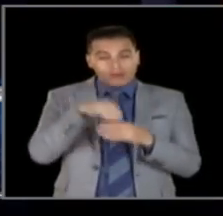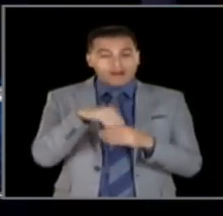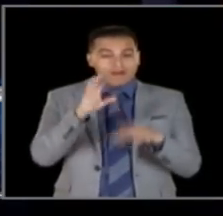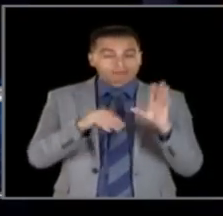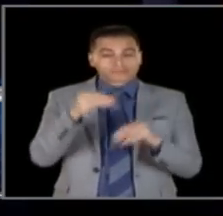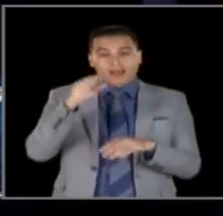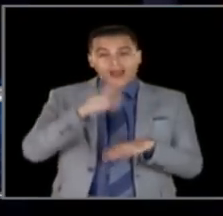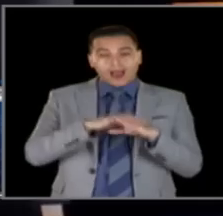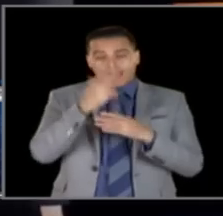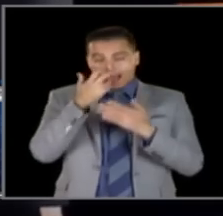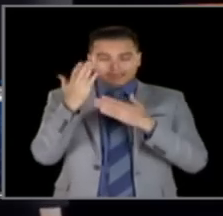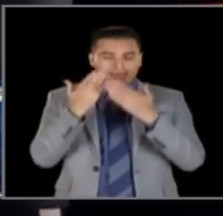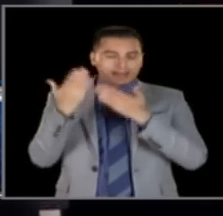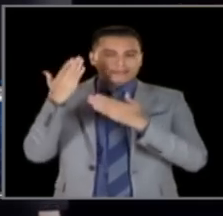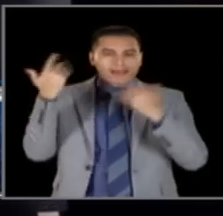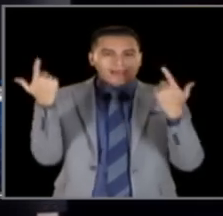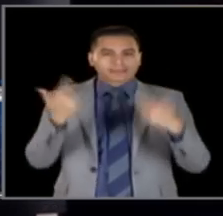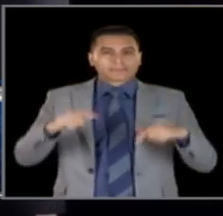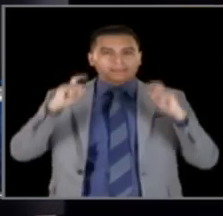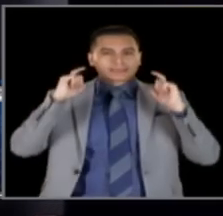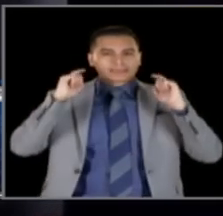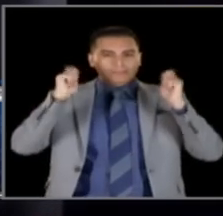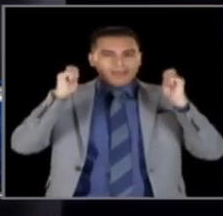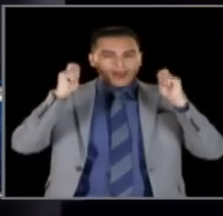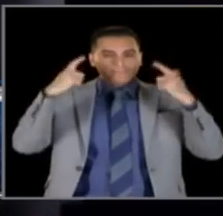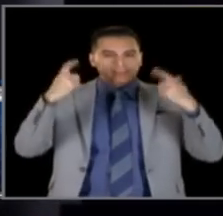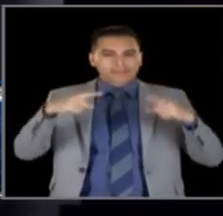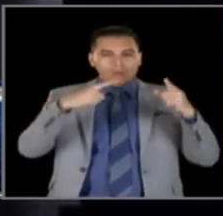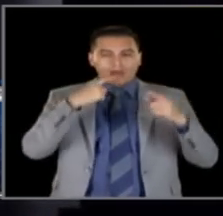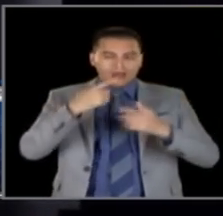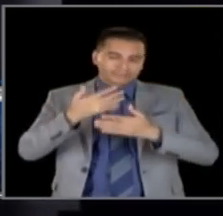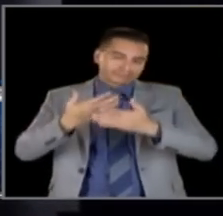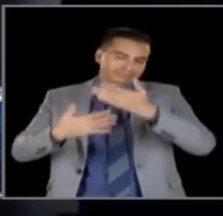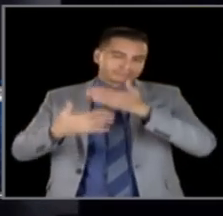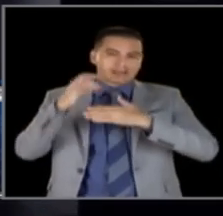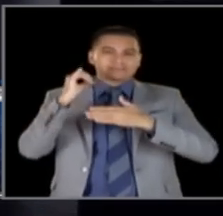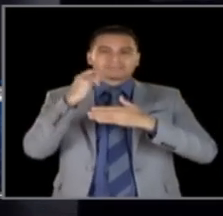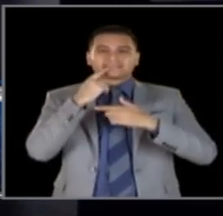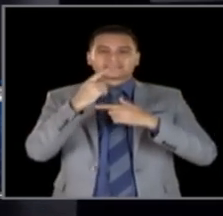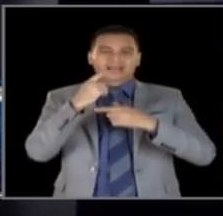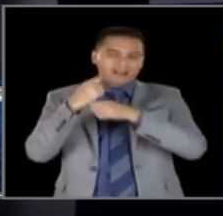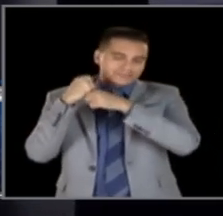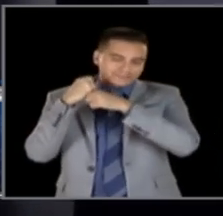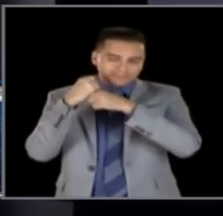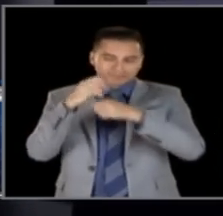بتستعرض تاريخ المغرب على امتداد 50 سنة منذ الاستقلال